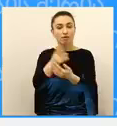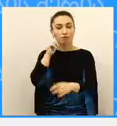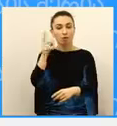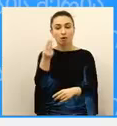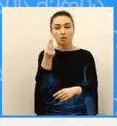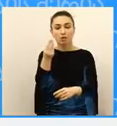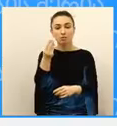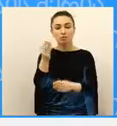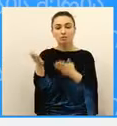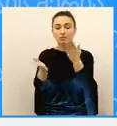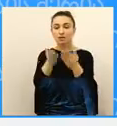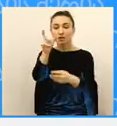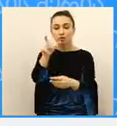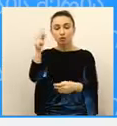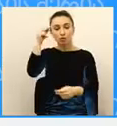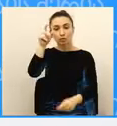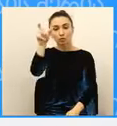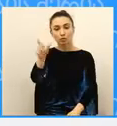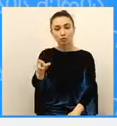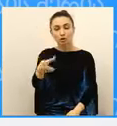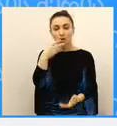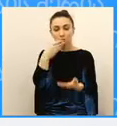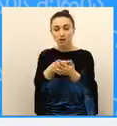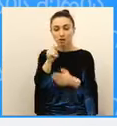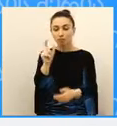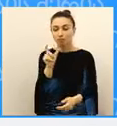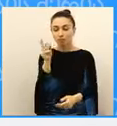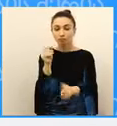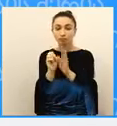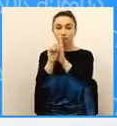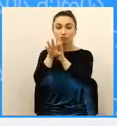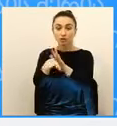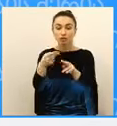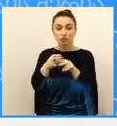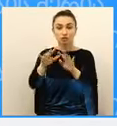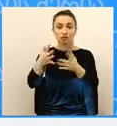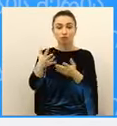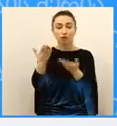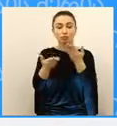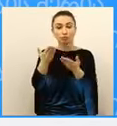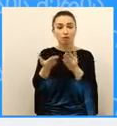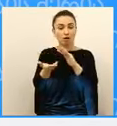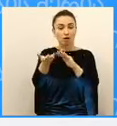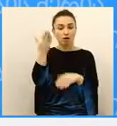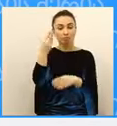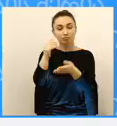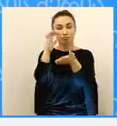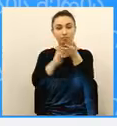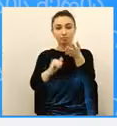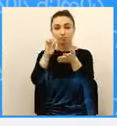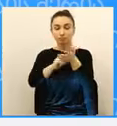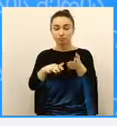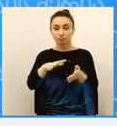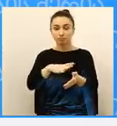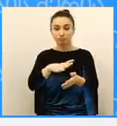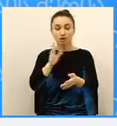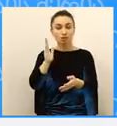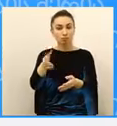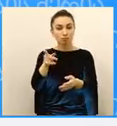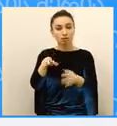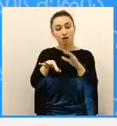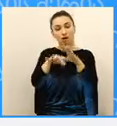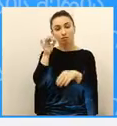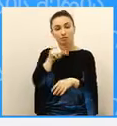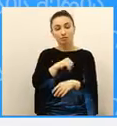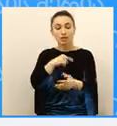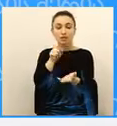რომ ფინანსური წახალისება სტუდენტის პირად ანგარიშზე წარიცხვის შემთხვევაში თუ ადრე იბეგრებოდა, მომავალში არჩევანი ექნებათ